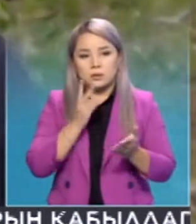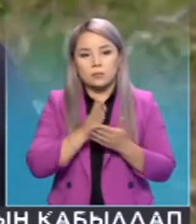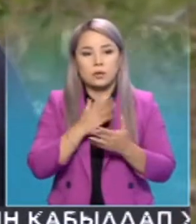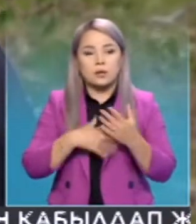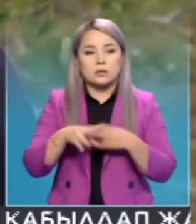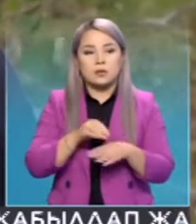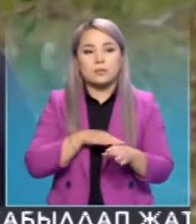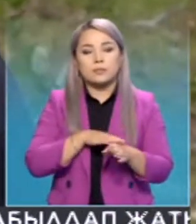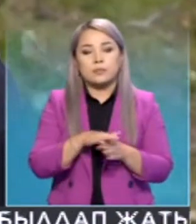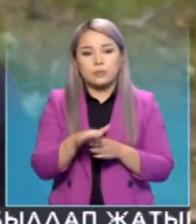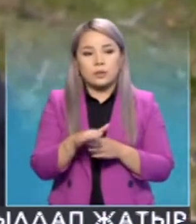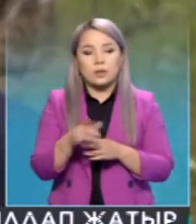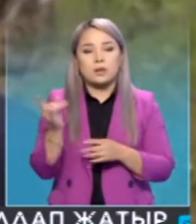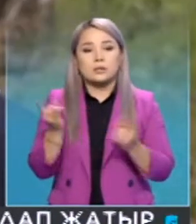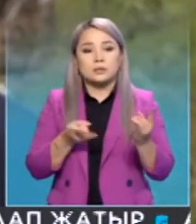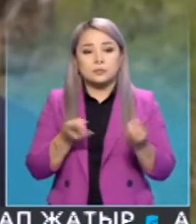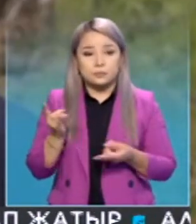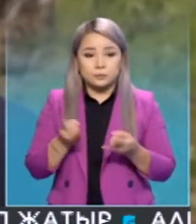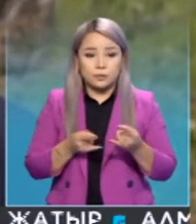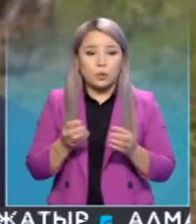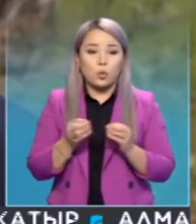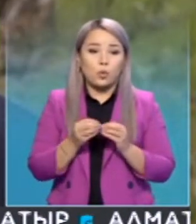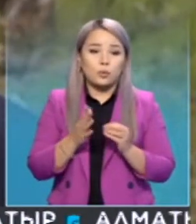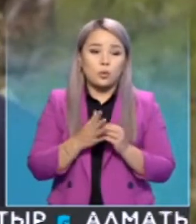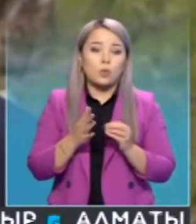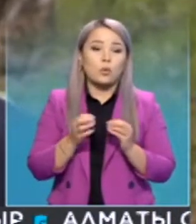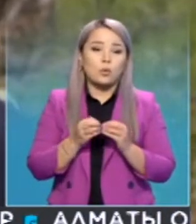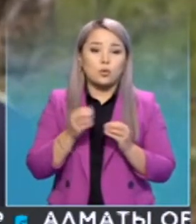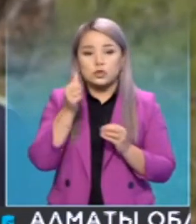Жаппай кесу 10-15 жылдан